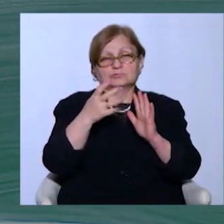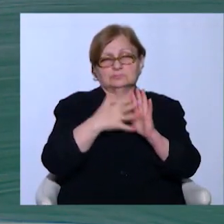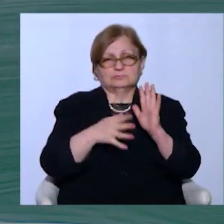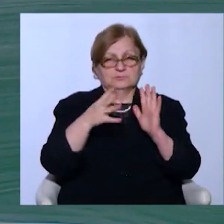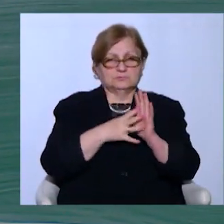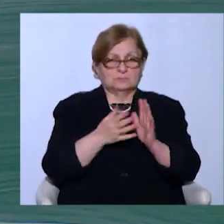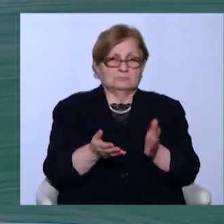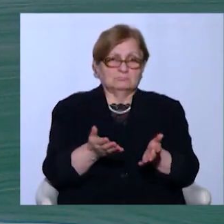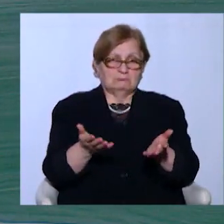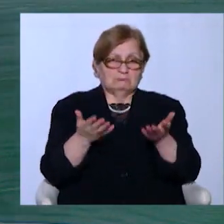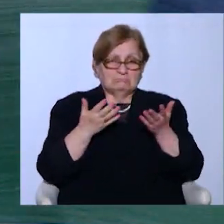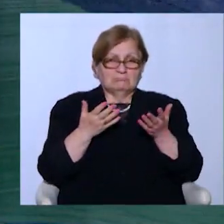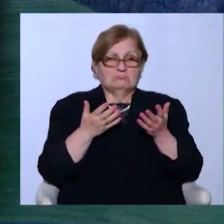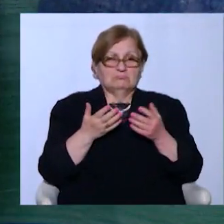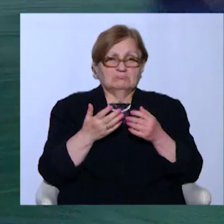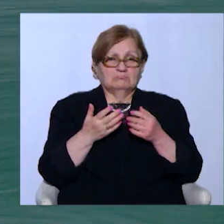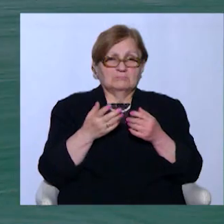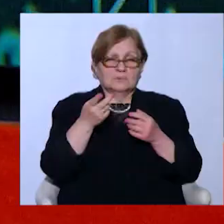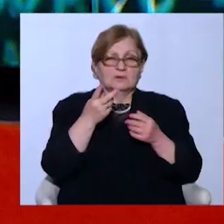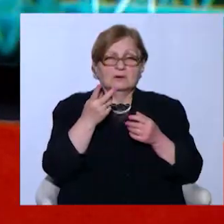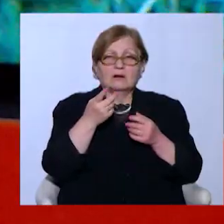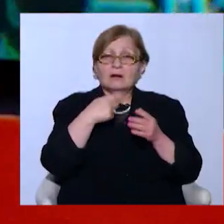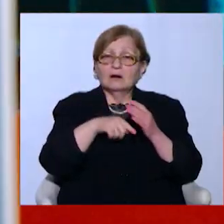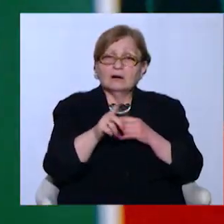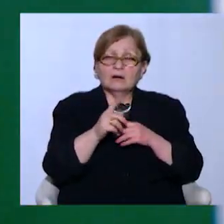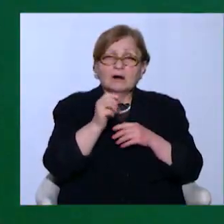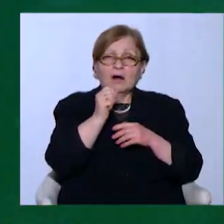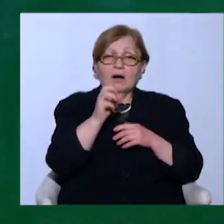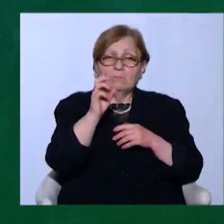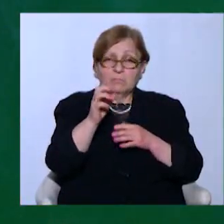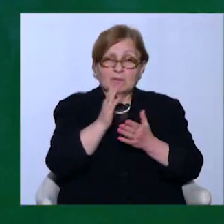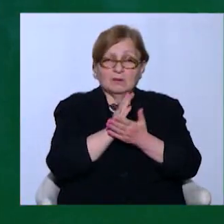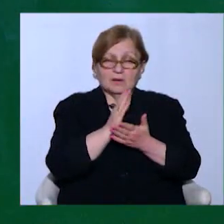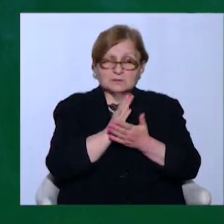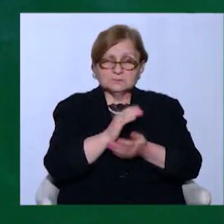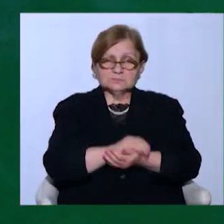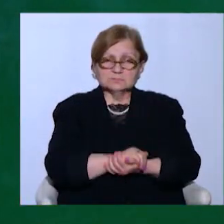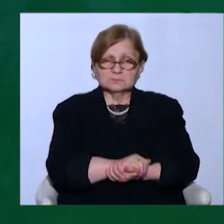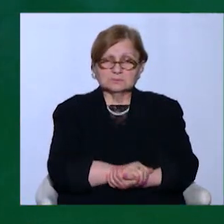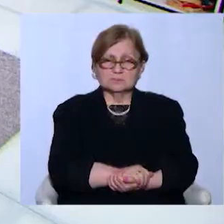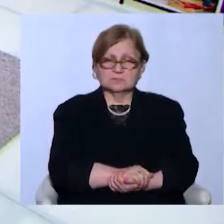მაშასადამე გამოდის 299 კვადრატი. მაშასადამე AB არის